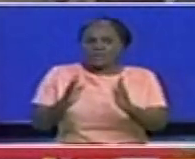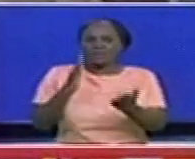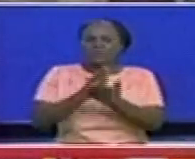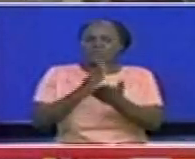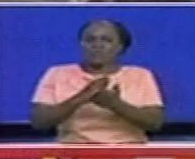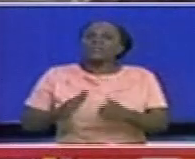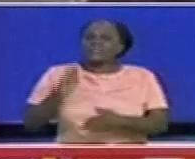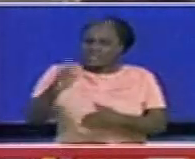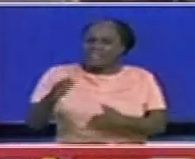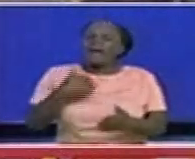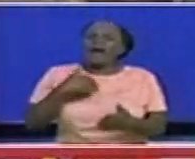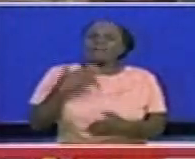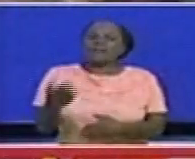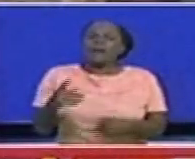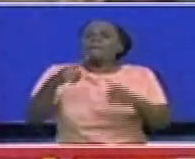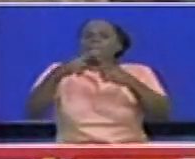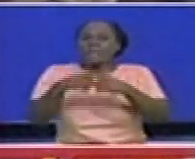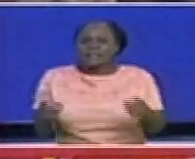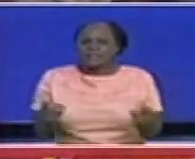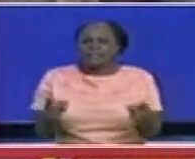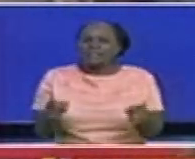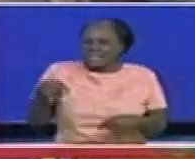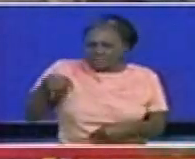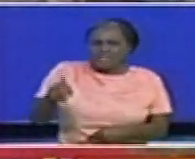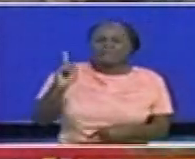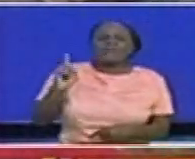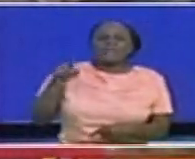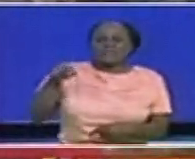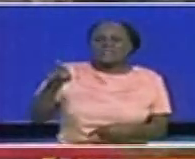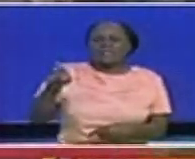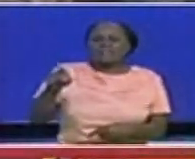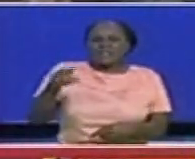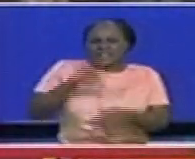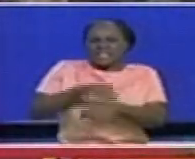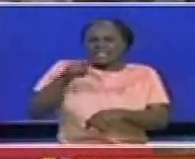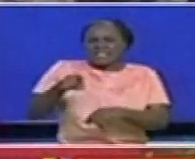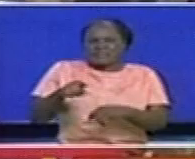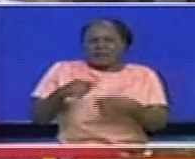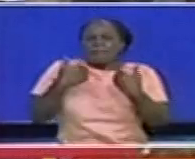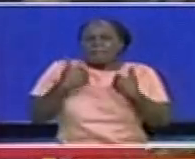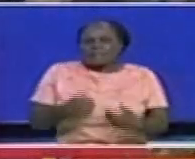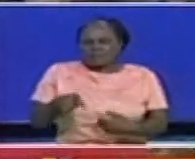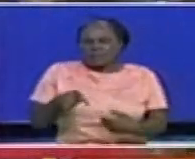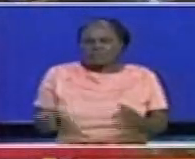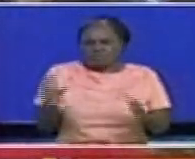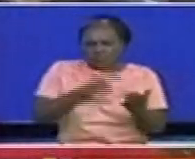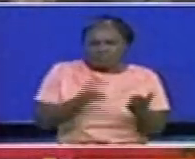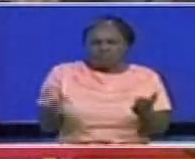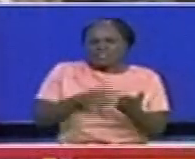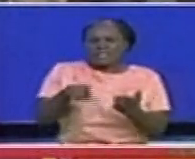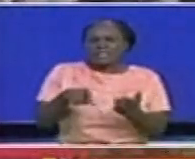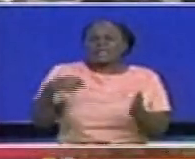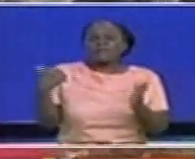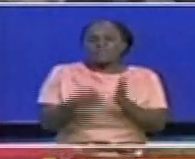hiyo yake iko kwa highway. But yeye sasa amechukulia hiyo juu alikaziwa kubeba hapo, anachukulia hiyo imekuwa